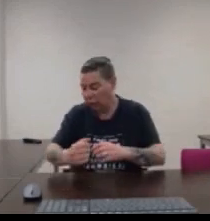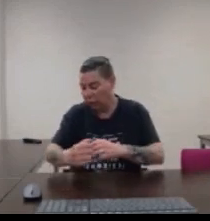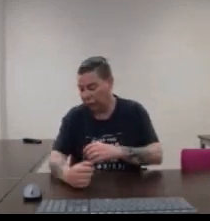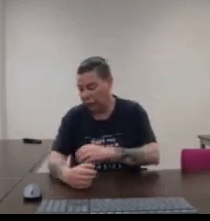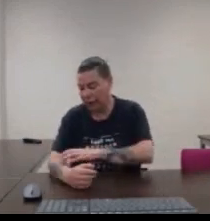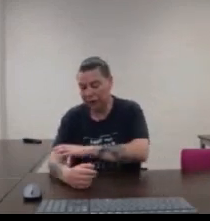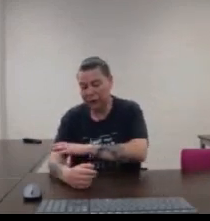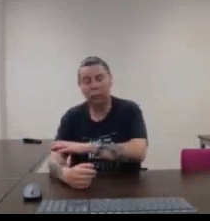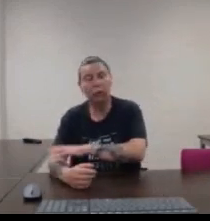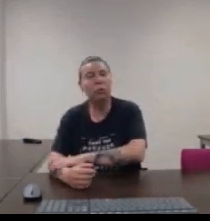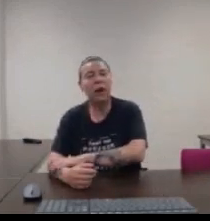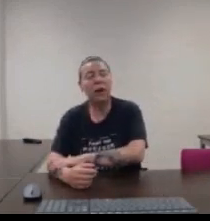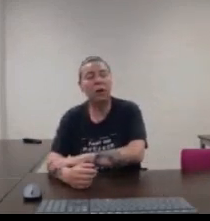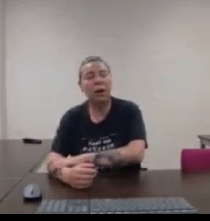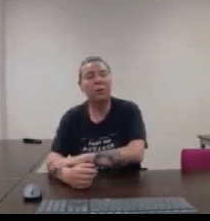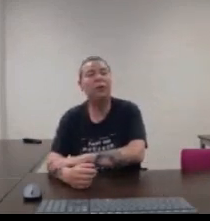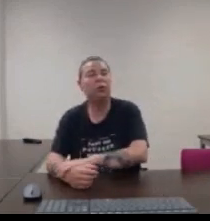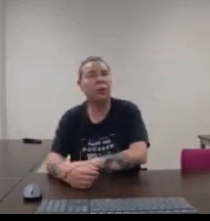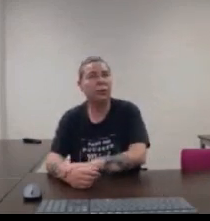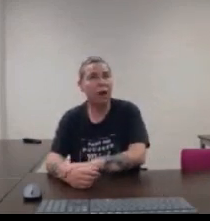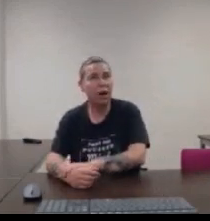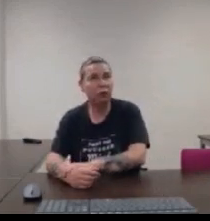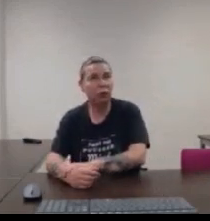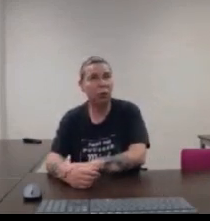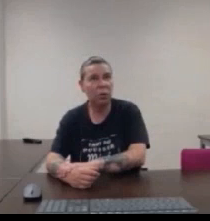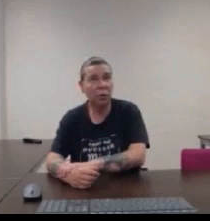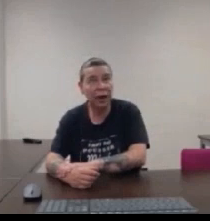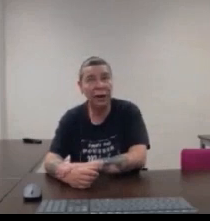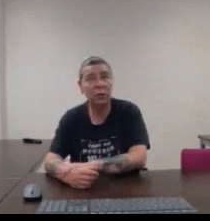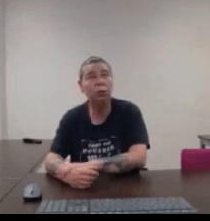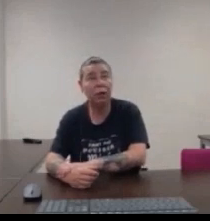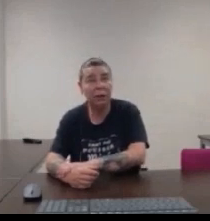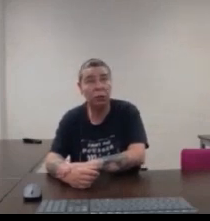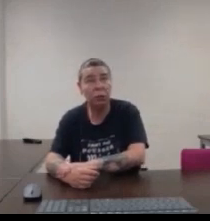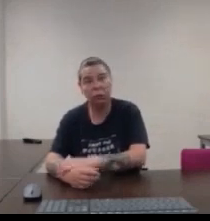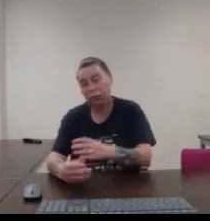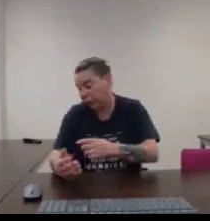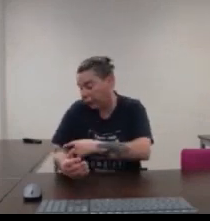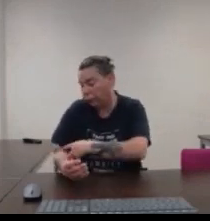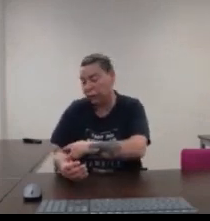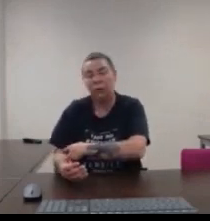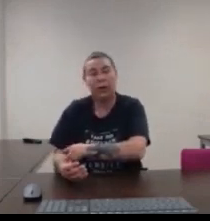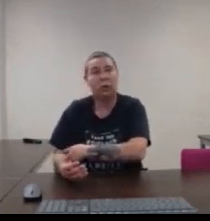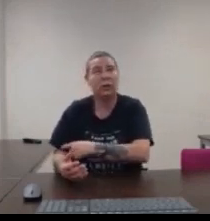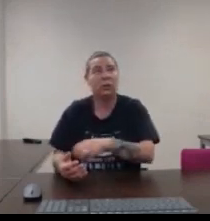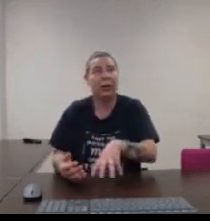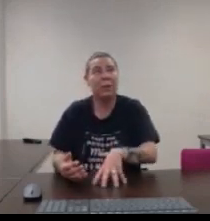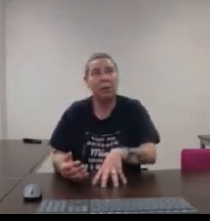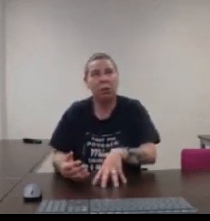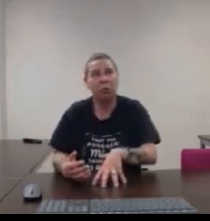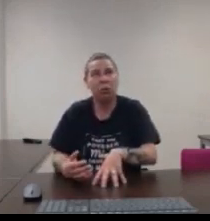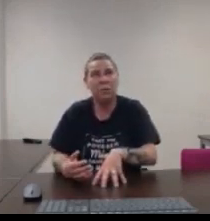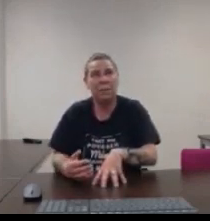disait aussi que c'était intéressant de pouvoir appuyer son avant-bras sur le plan de travail ou sur les accoudoirs. Donc pour ça, il faut que vous ayez vos 90